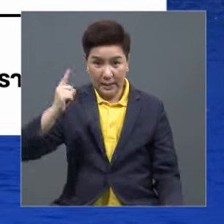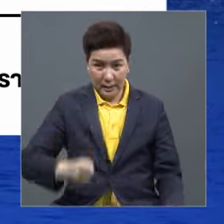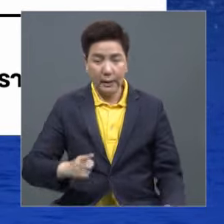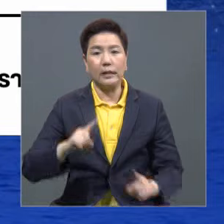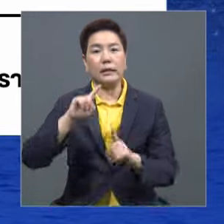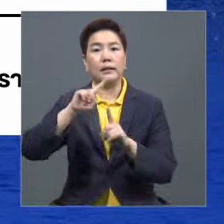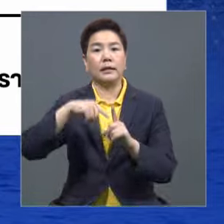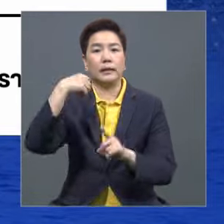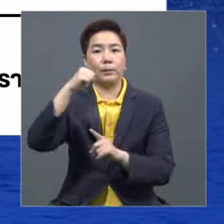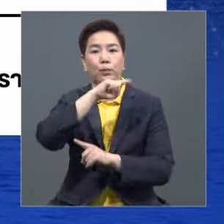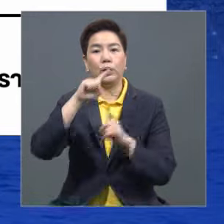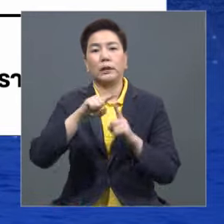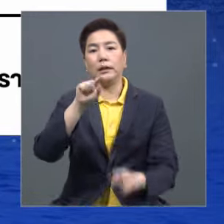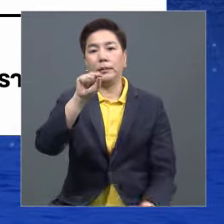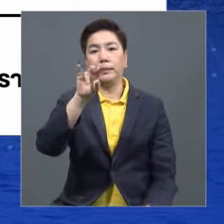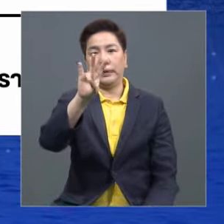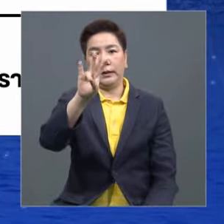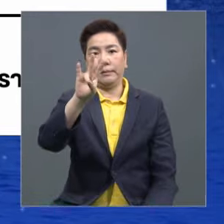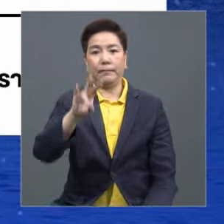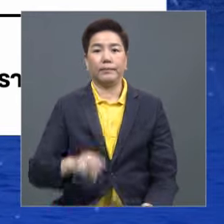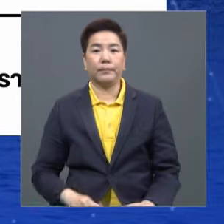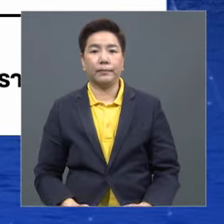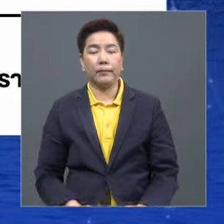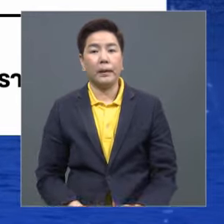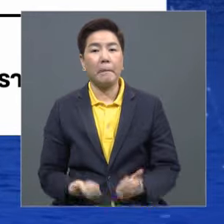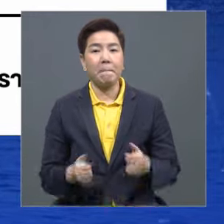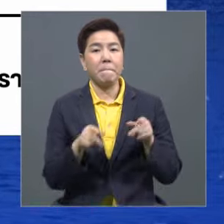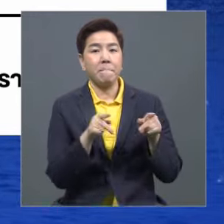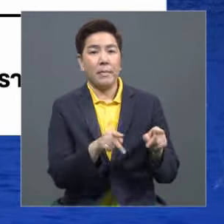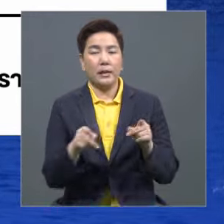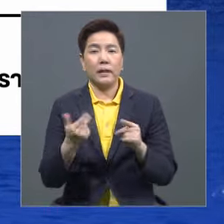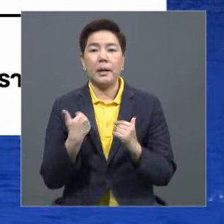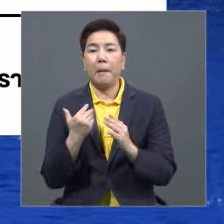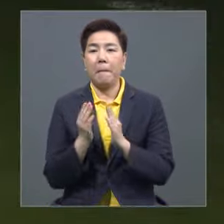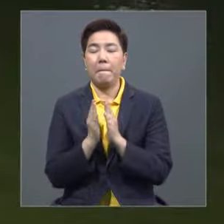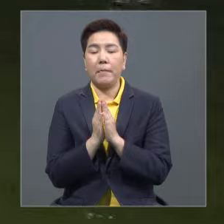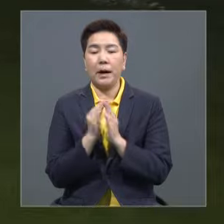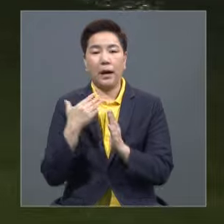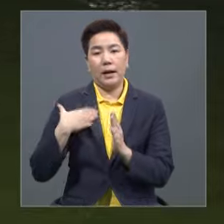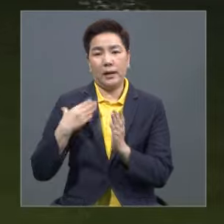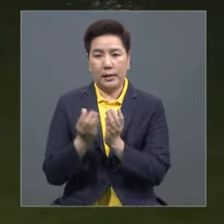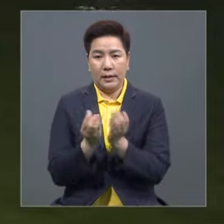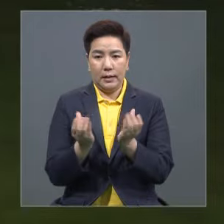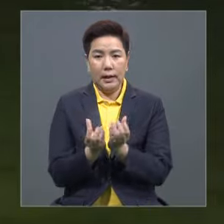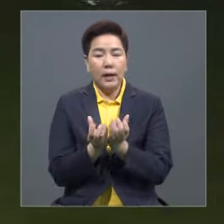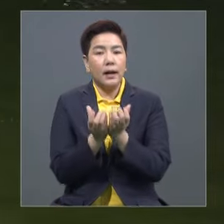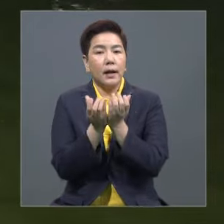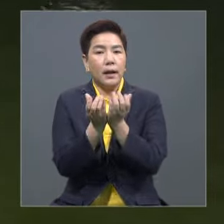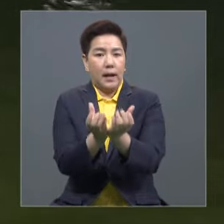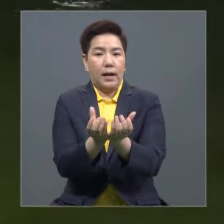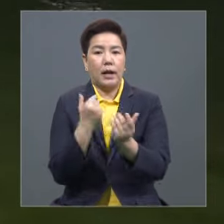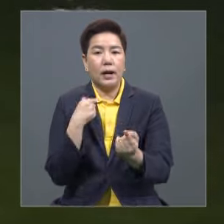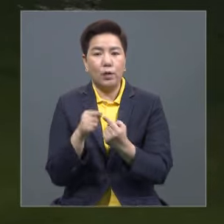27ตุลาคม2567สำหรับพระราชพิธีทรงบำเพ็ญพระราชกุศลถวายภาพพระกฐินโดยขบวน